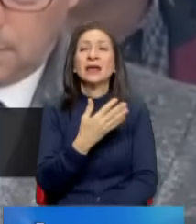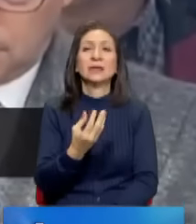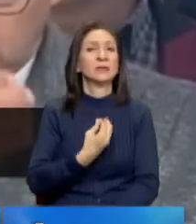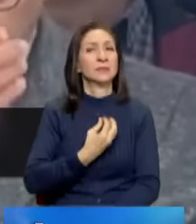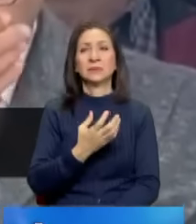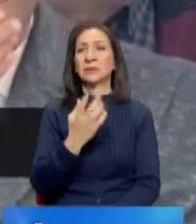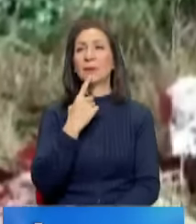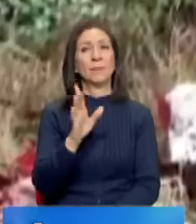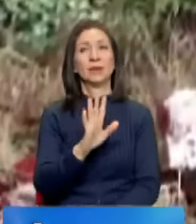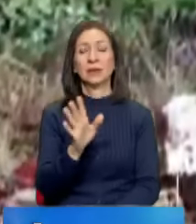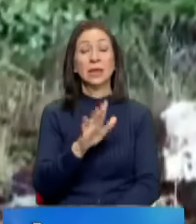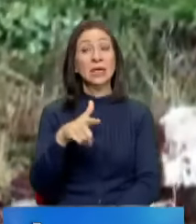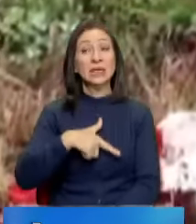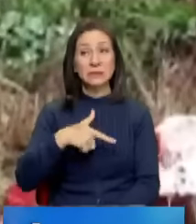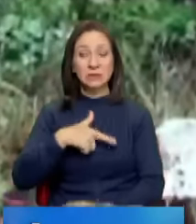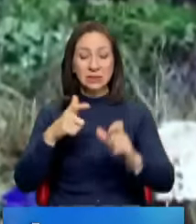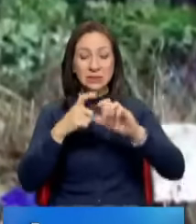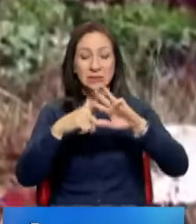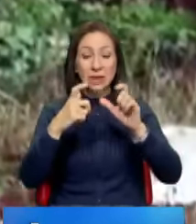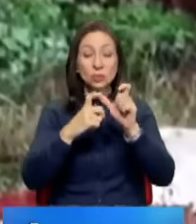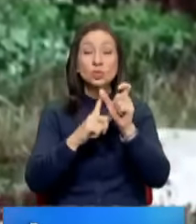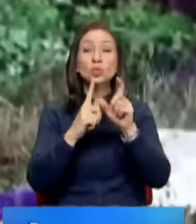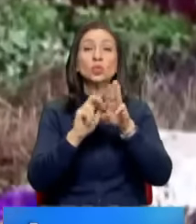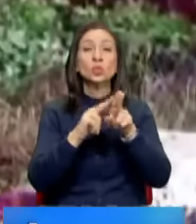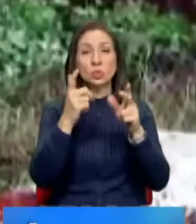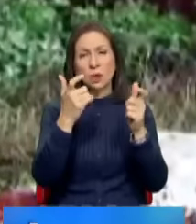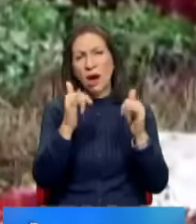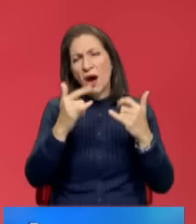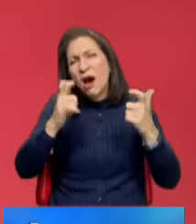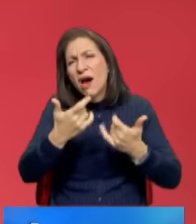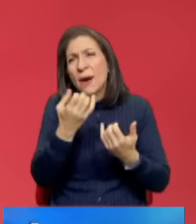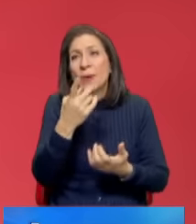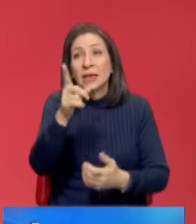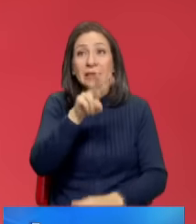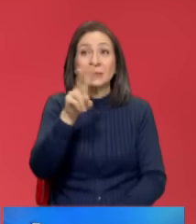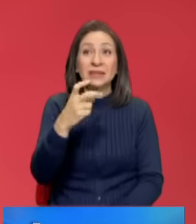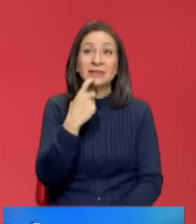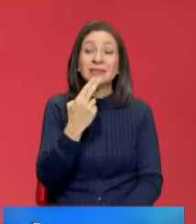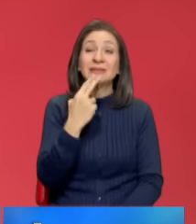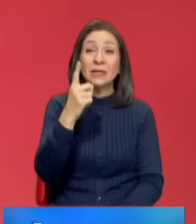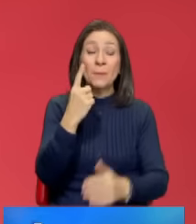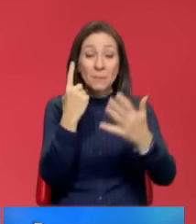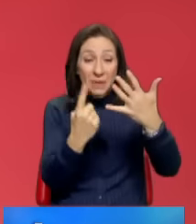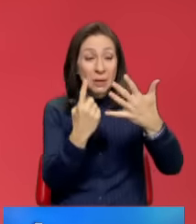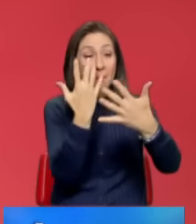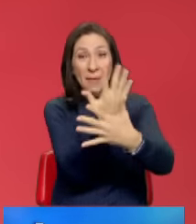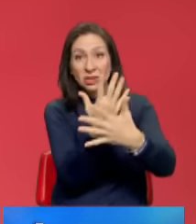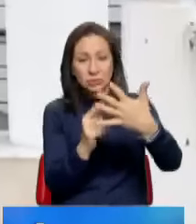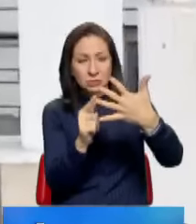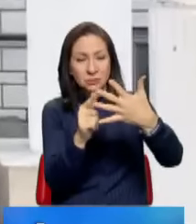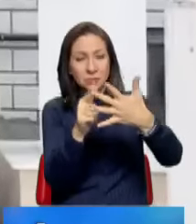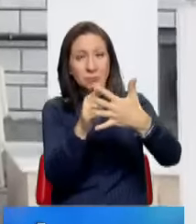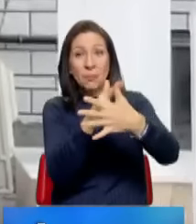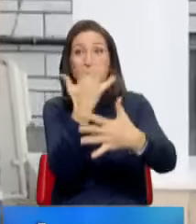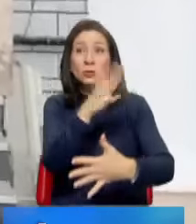Helallik almayacağız. İzmir Selçuk'tan geldi kahreden haber. 27 yaşındaki Melisa Sinem Akçan yaşları 1 ila 5 arasında değişen